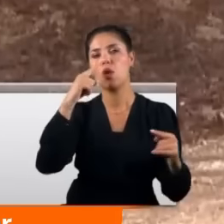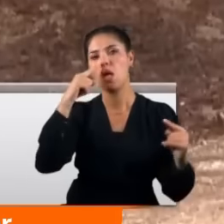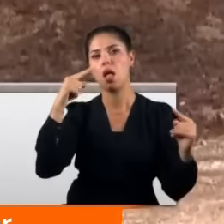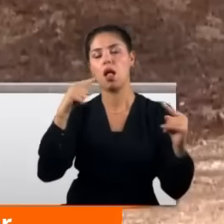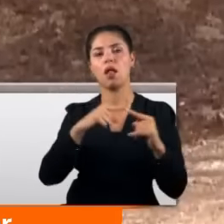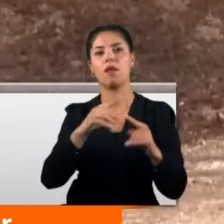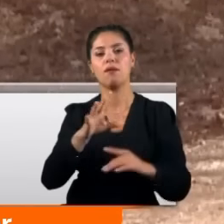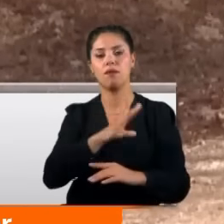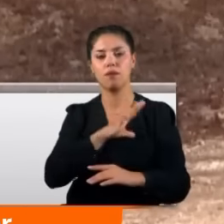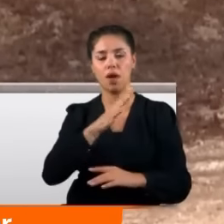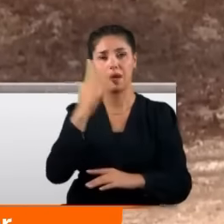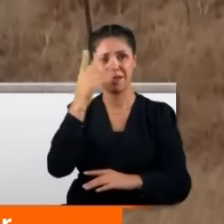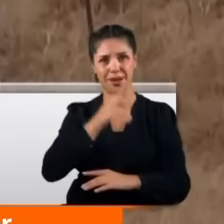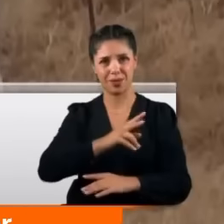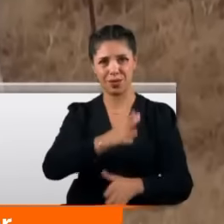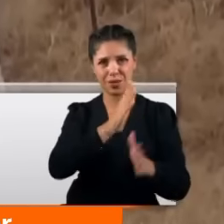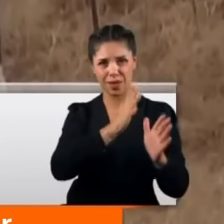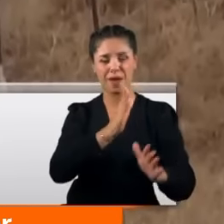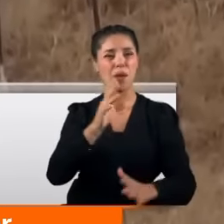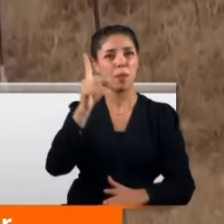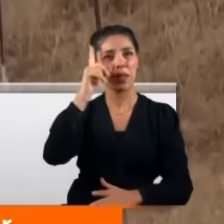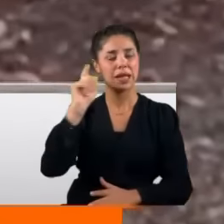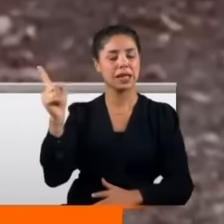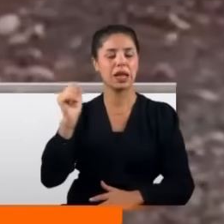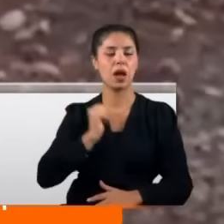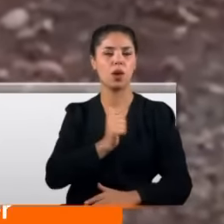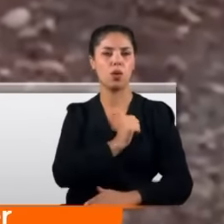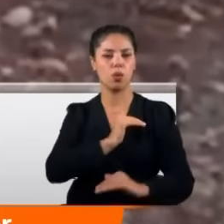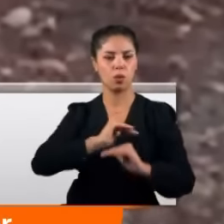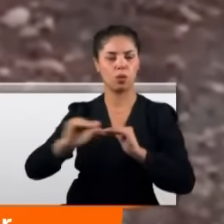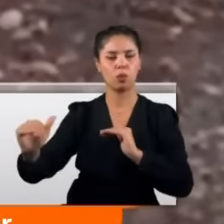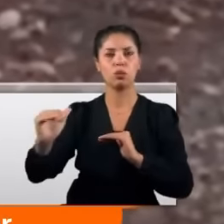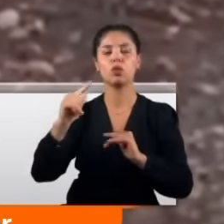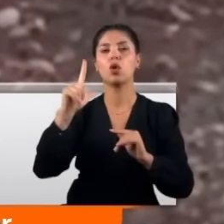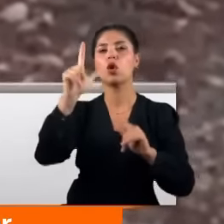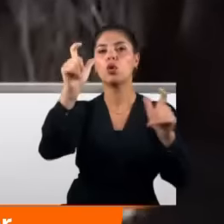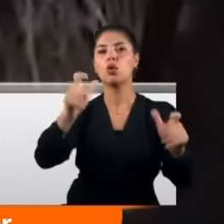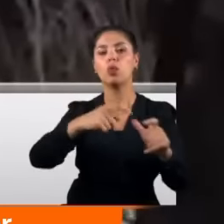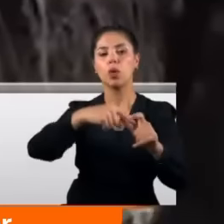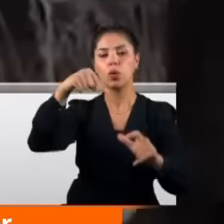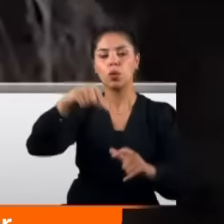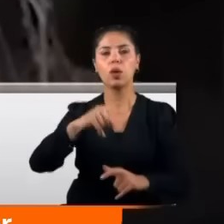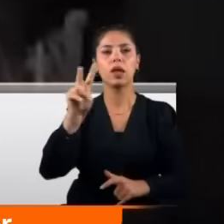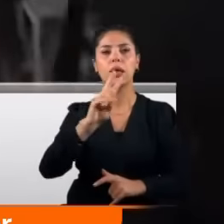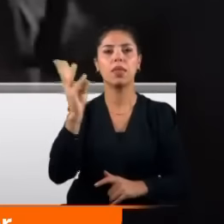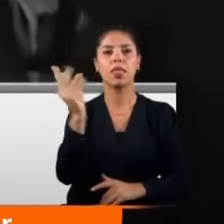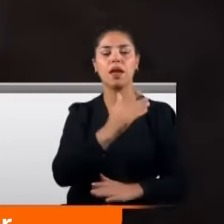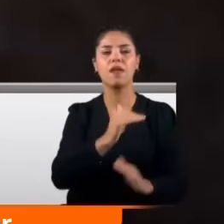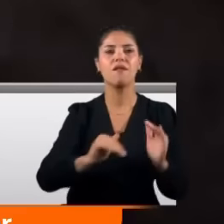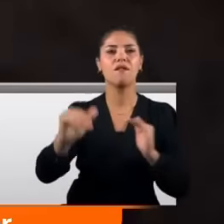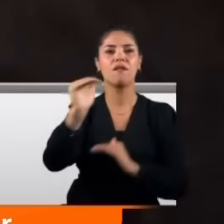Karadan ilerleyişini sürdüren İsrail ordusu Lübnan'ın güneyindeki 20'den fazla kasabanın boşaltılmasını